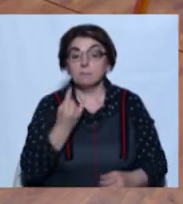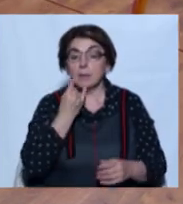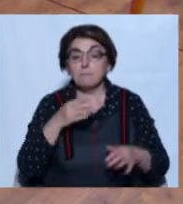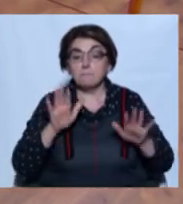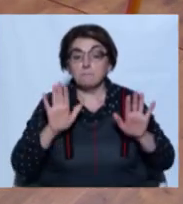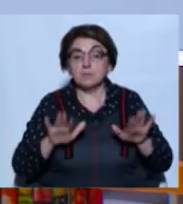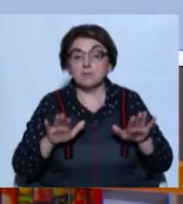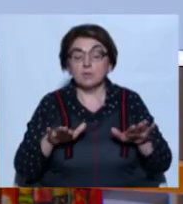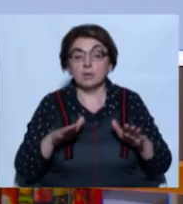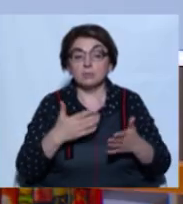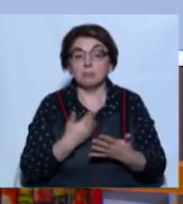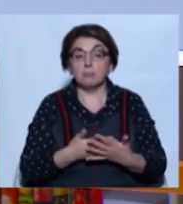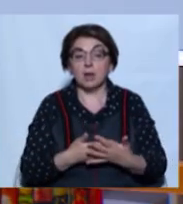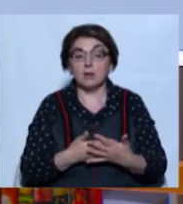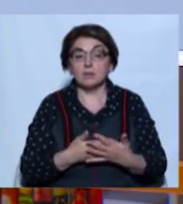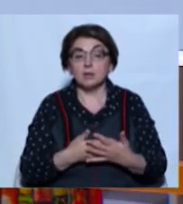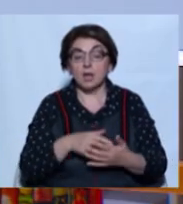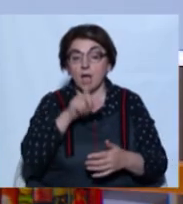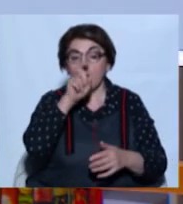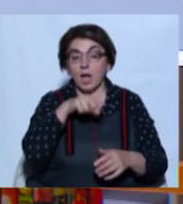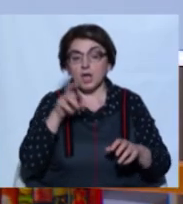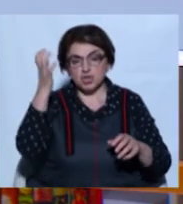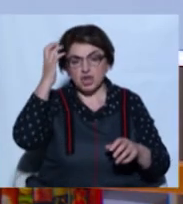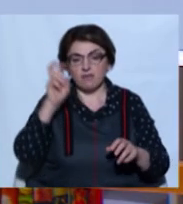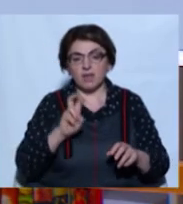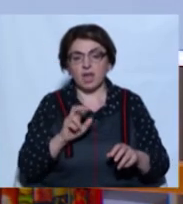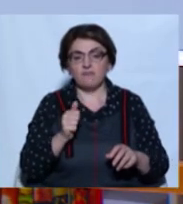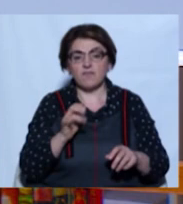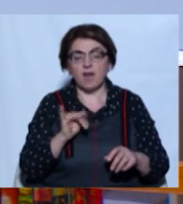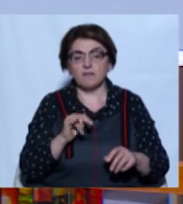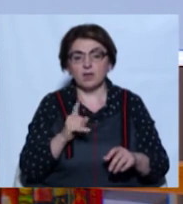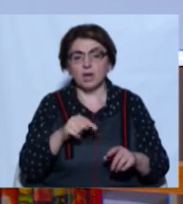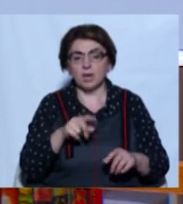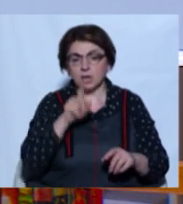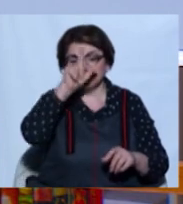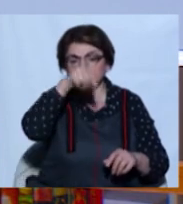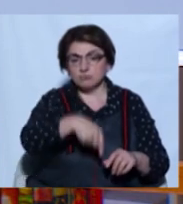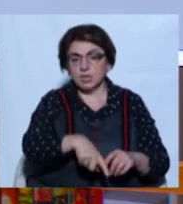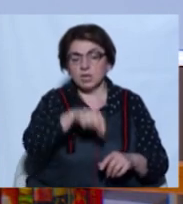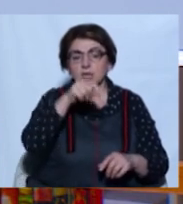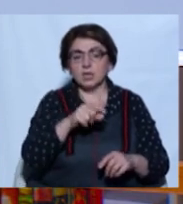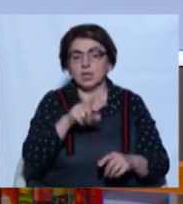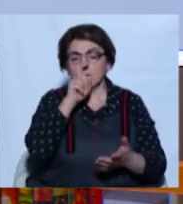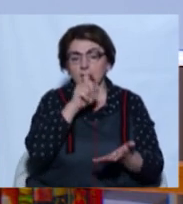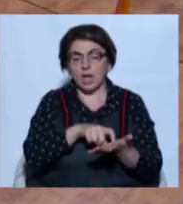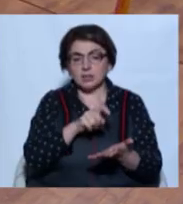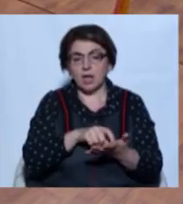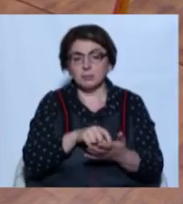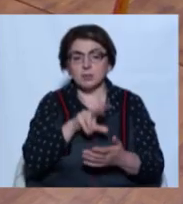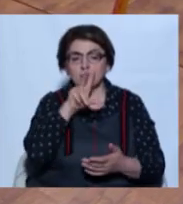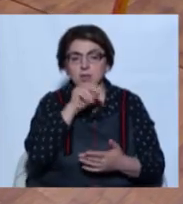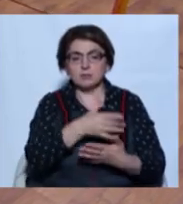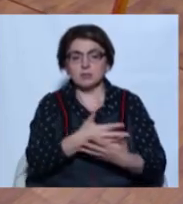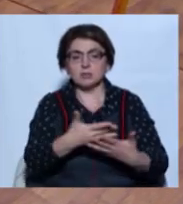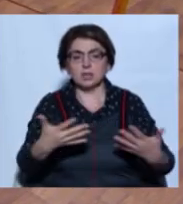ფრინველებიდან მაგალითად ყვავი, ასევე წერო, იხვი, ქათამი, ნუ